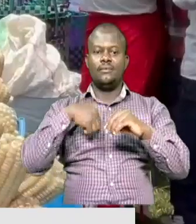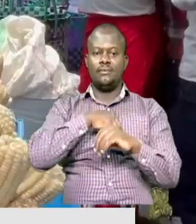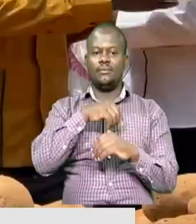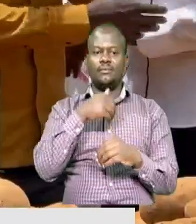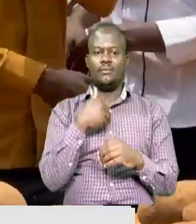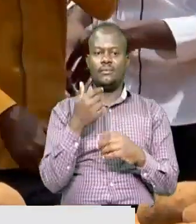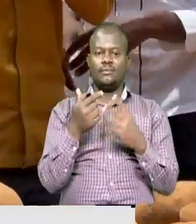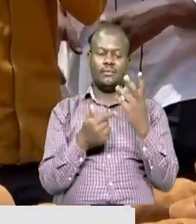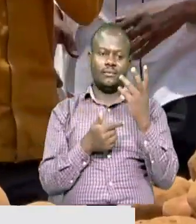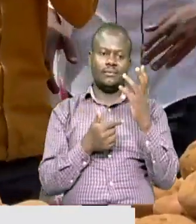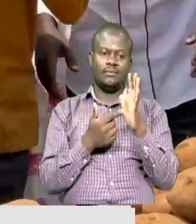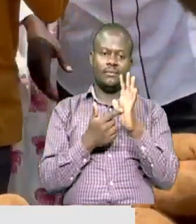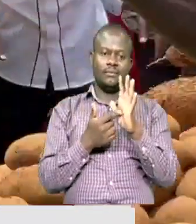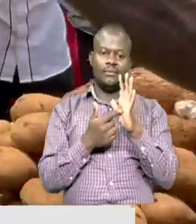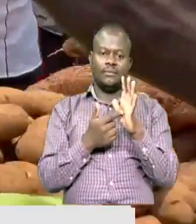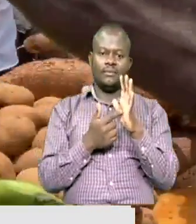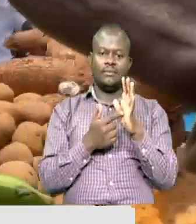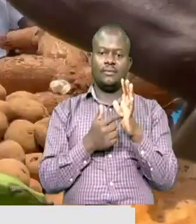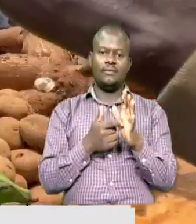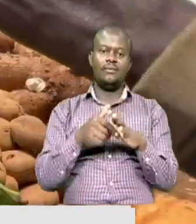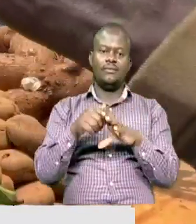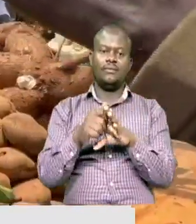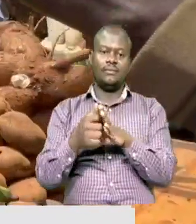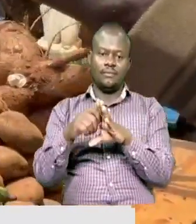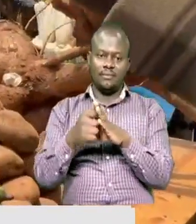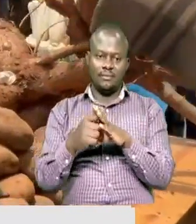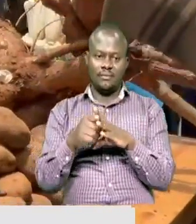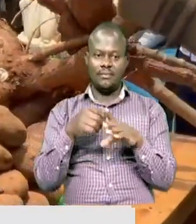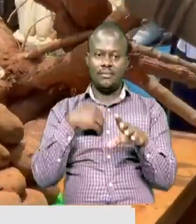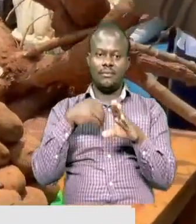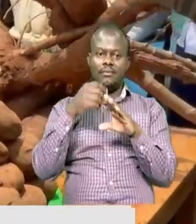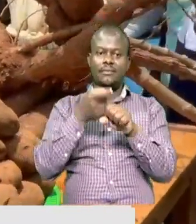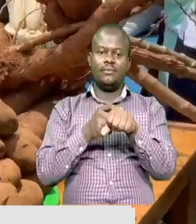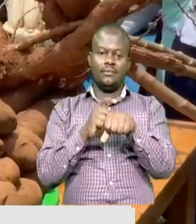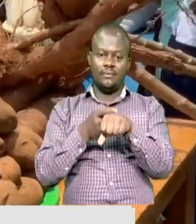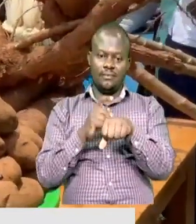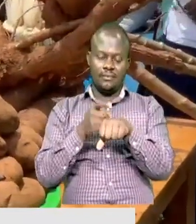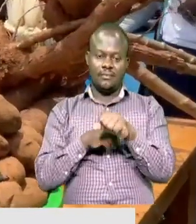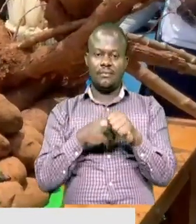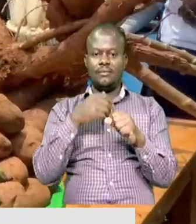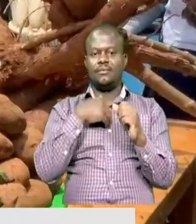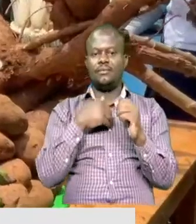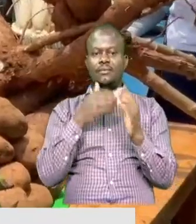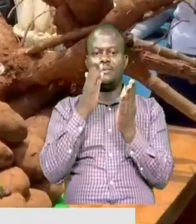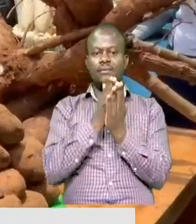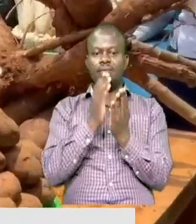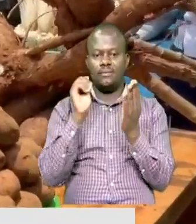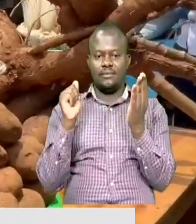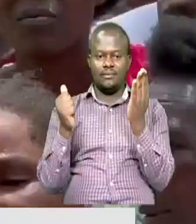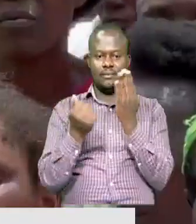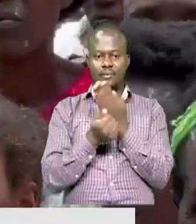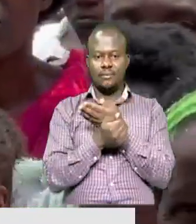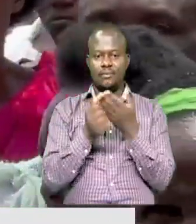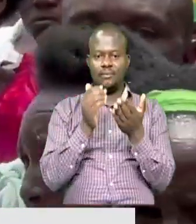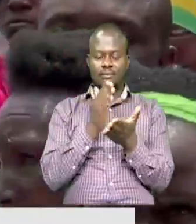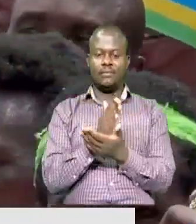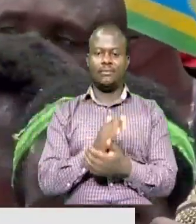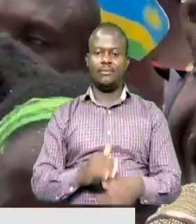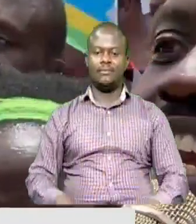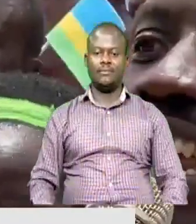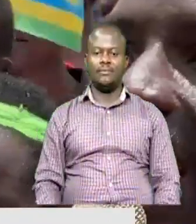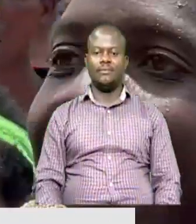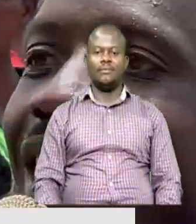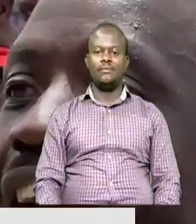bigaragara, dufite urutoki, dufite ibirayi, dufite imyumbati myiza ya gumino. Ayo